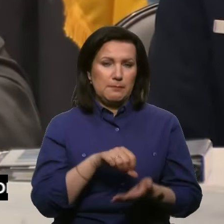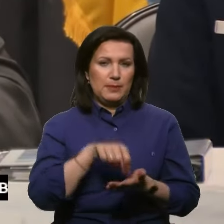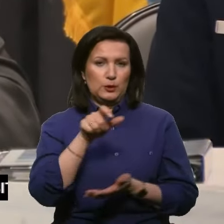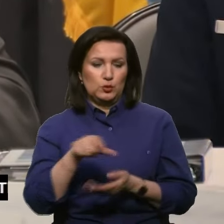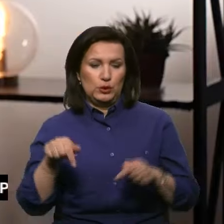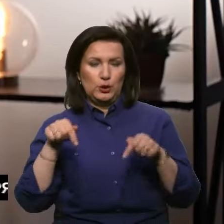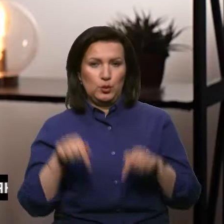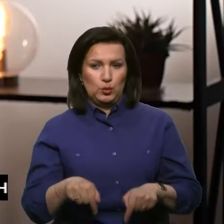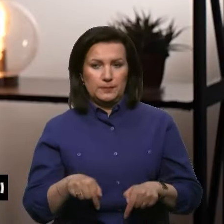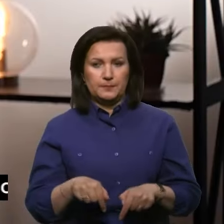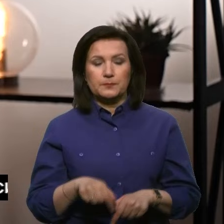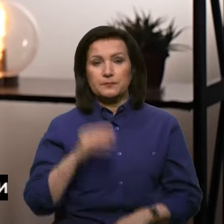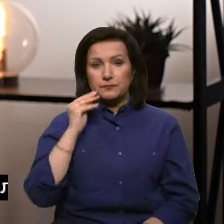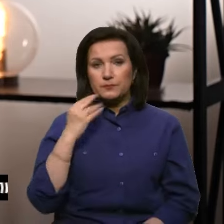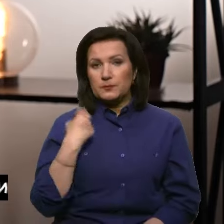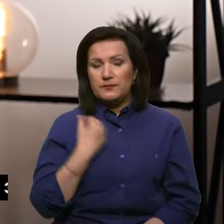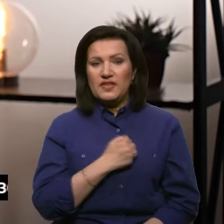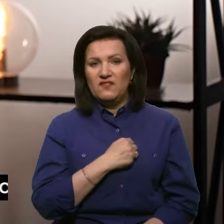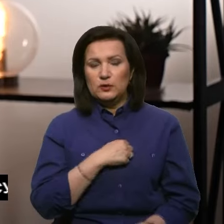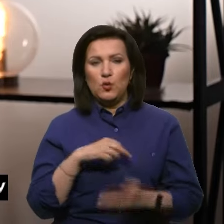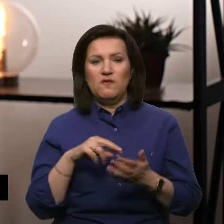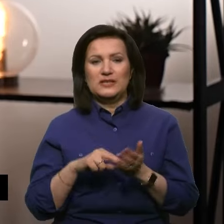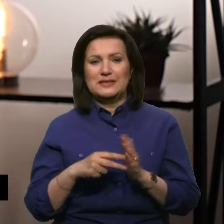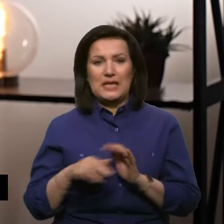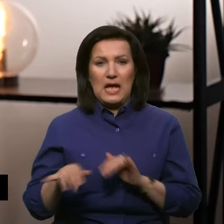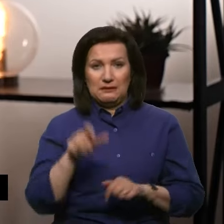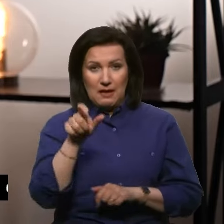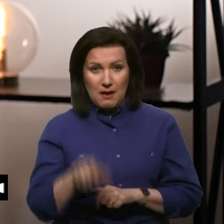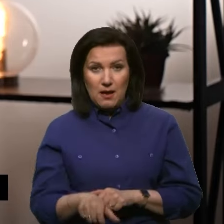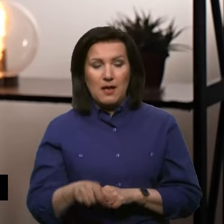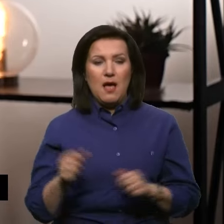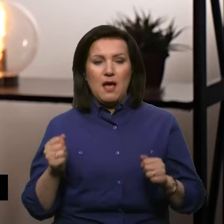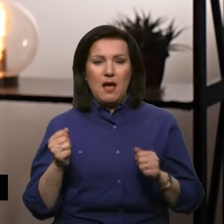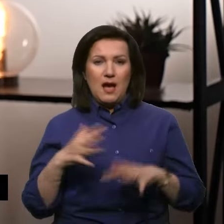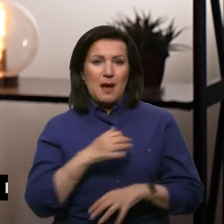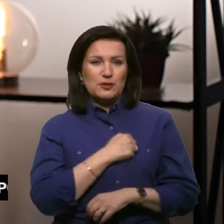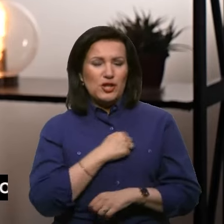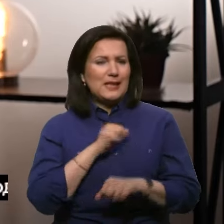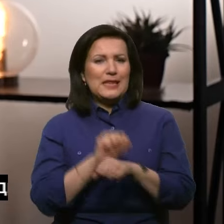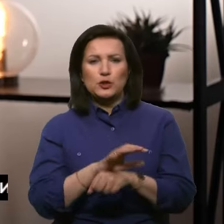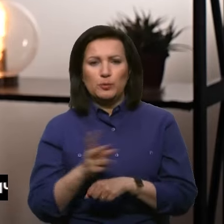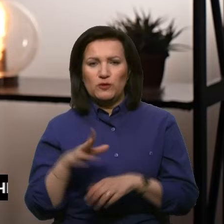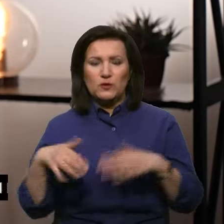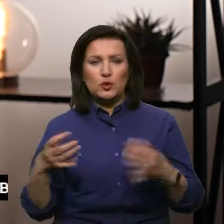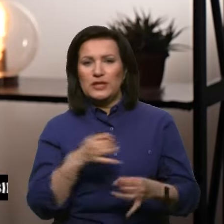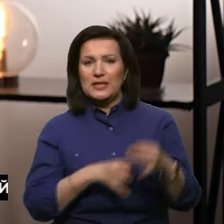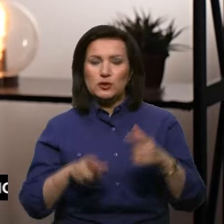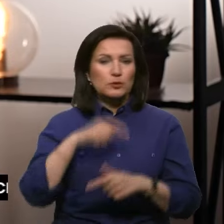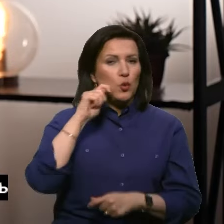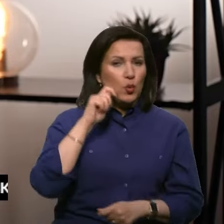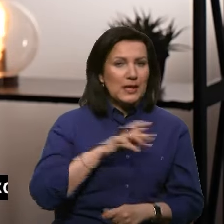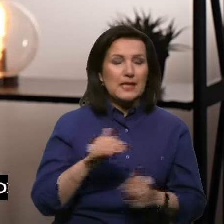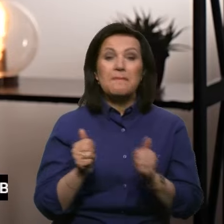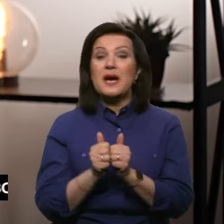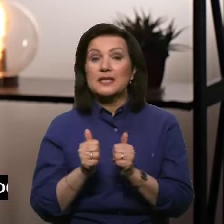присутні тут. На думку британського військового стратега Лоуренса Фрідмана, формат «Рамштайн» жодним чином не зупинив і двосторонні дискусії між Україною і